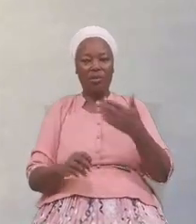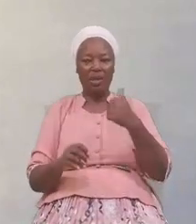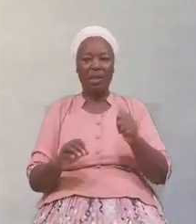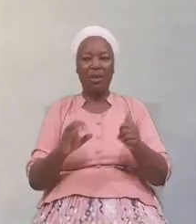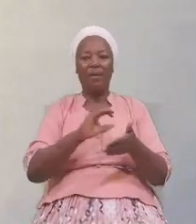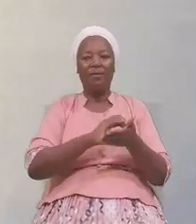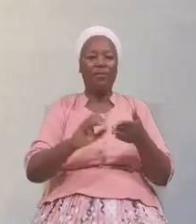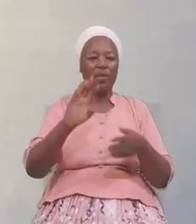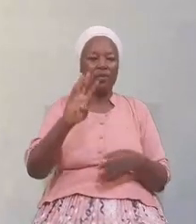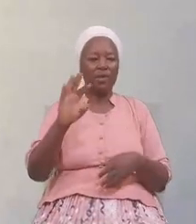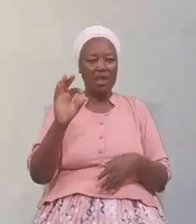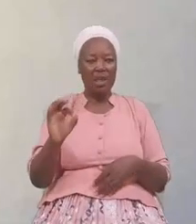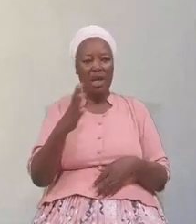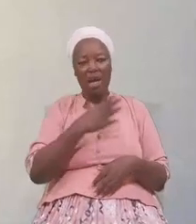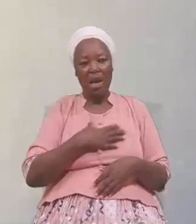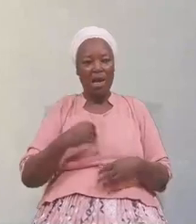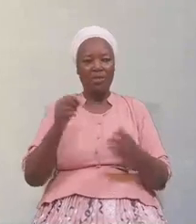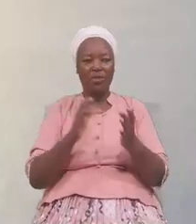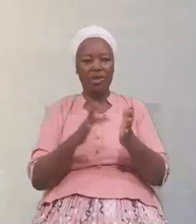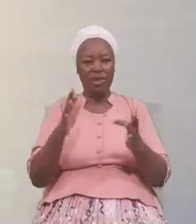Marc 10, 49.